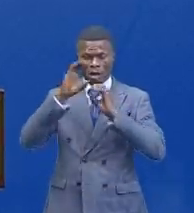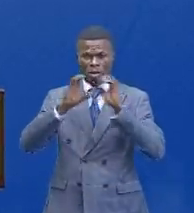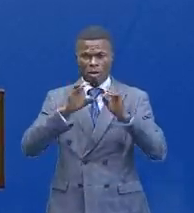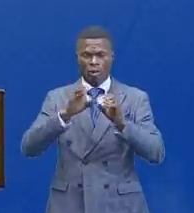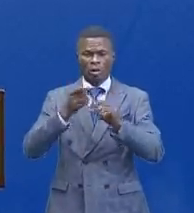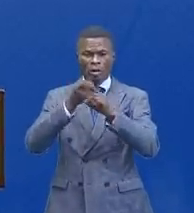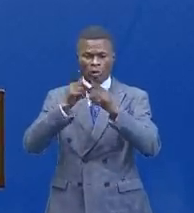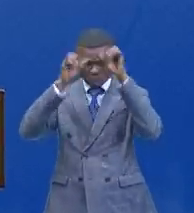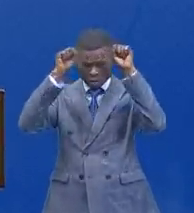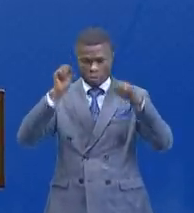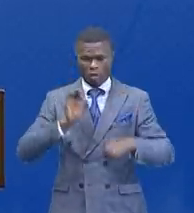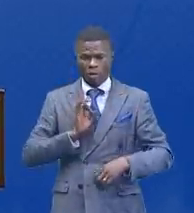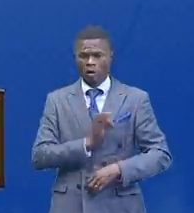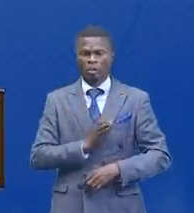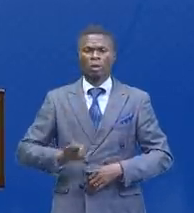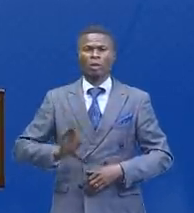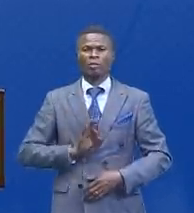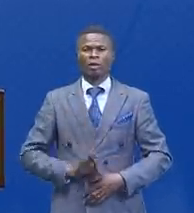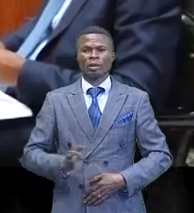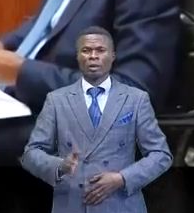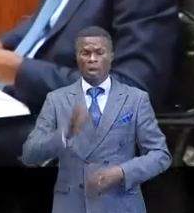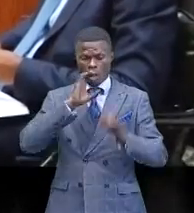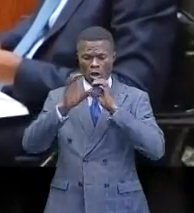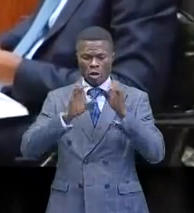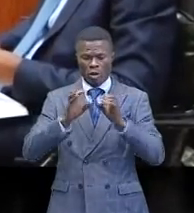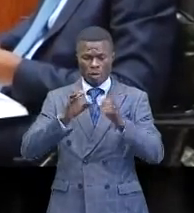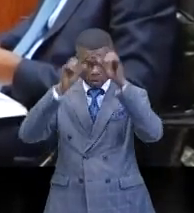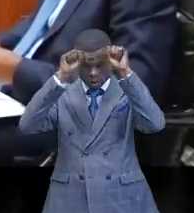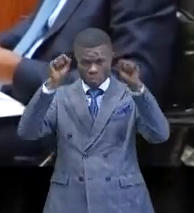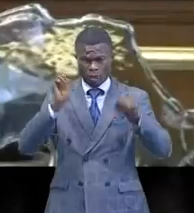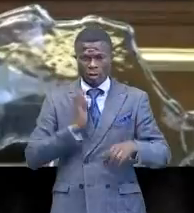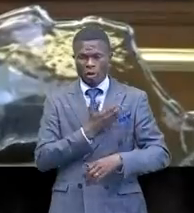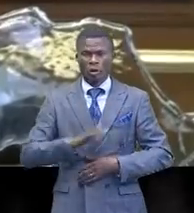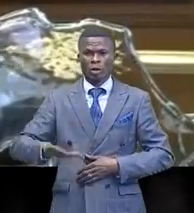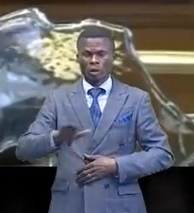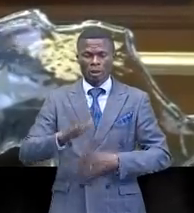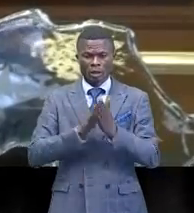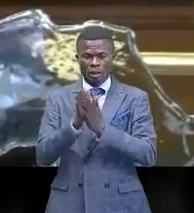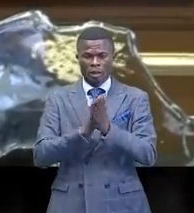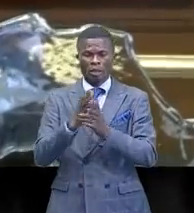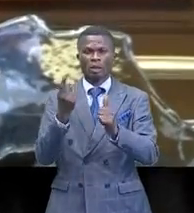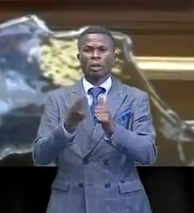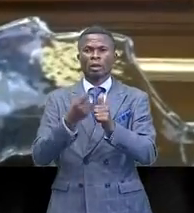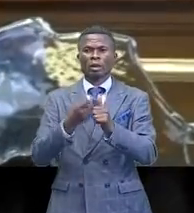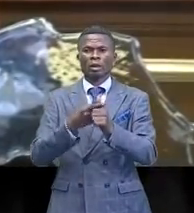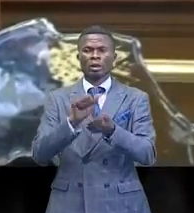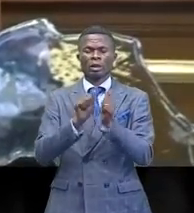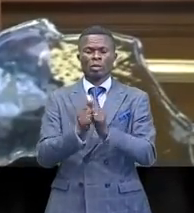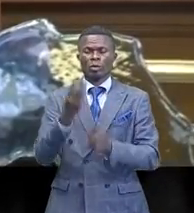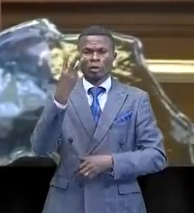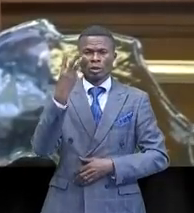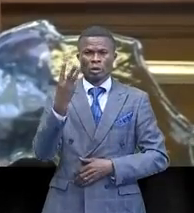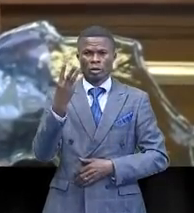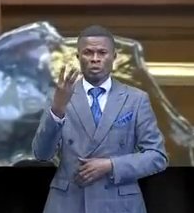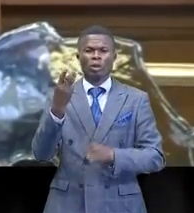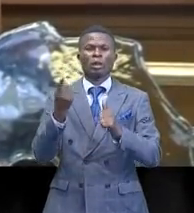du président de la République. La communication du président de la République a porté essentiellement sur 3 points,